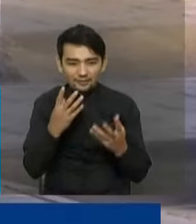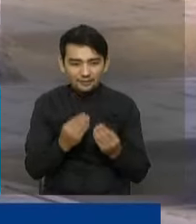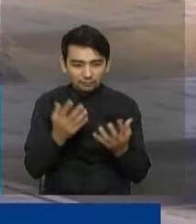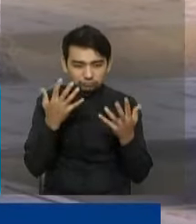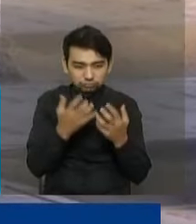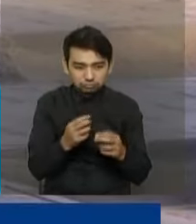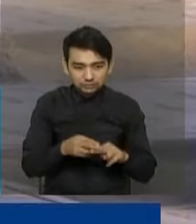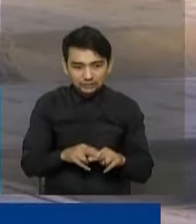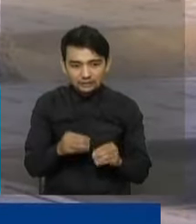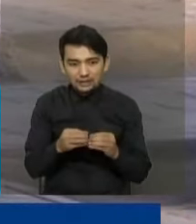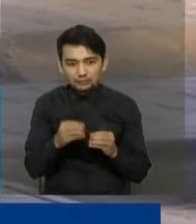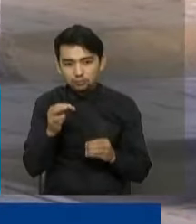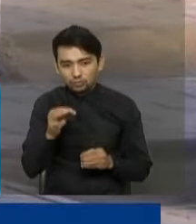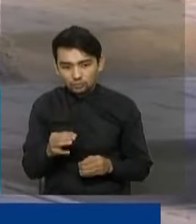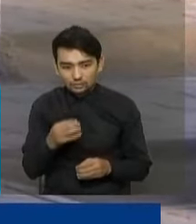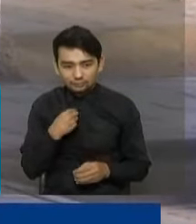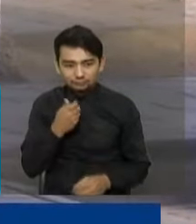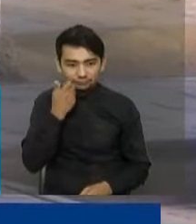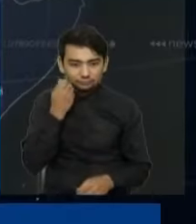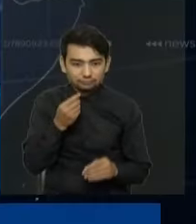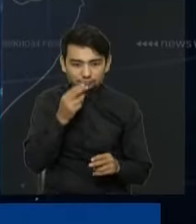теряют 10% выручки.